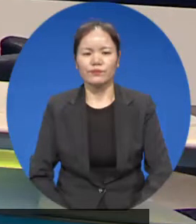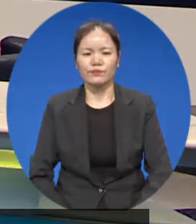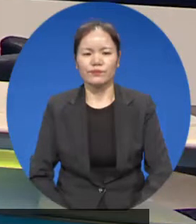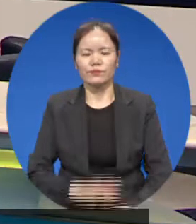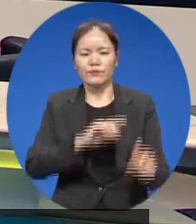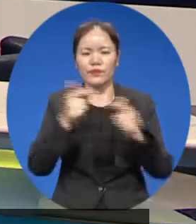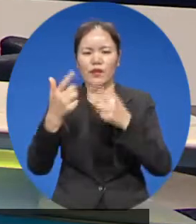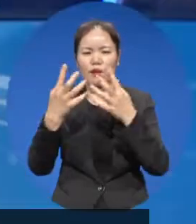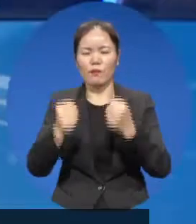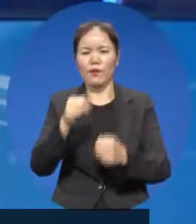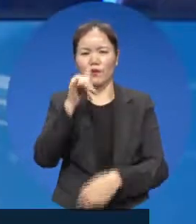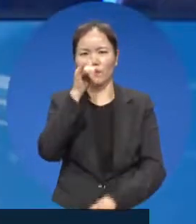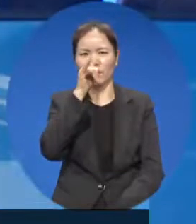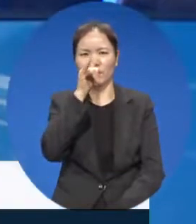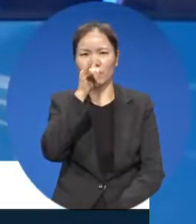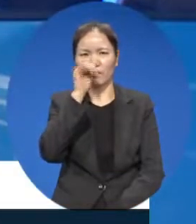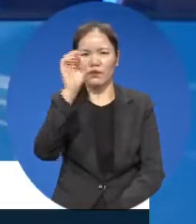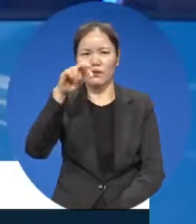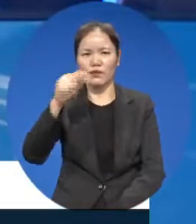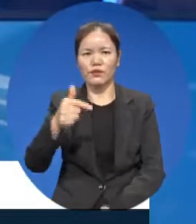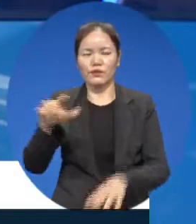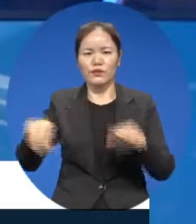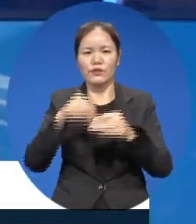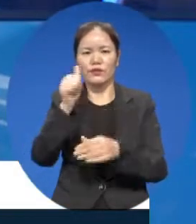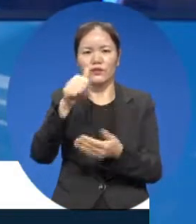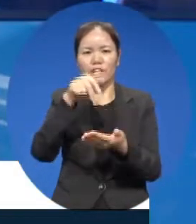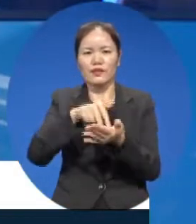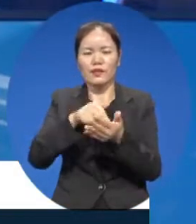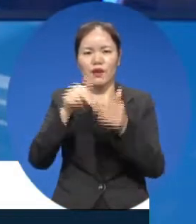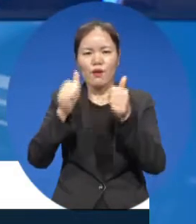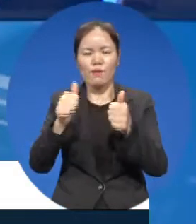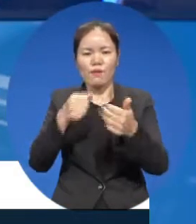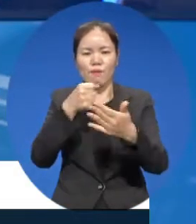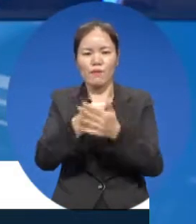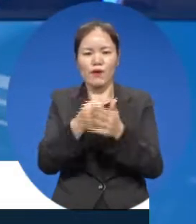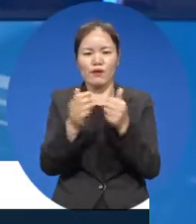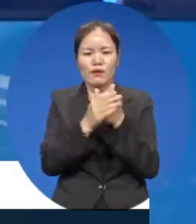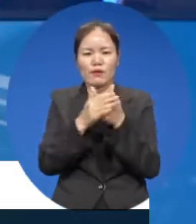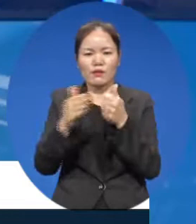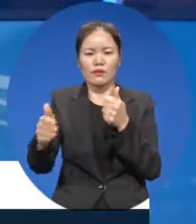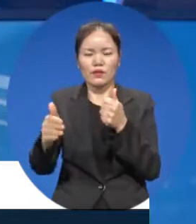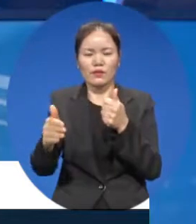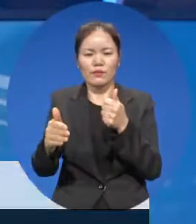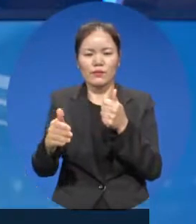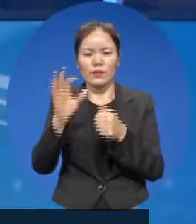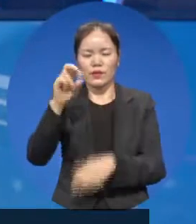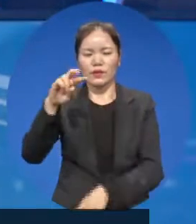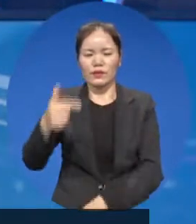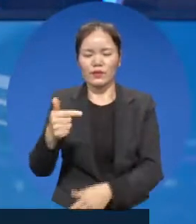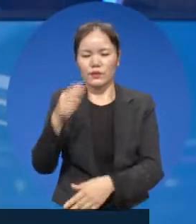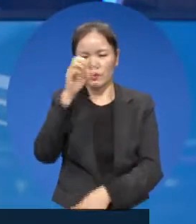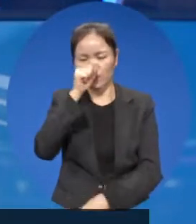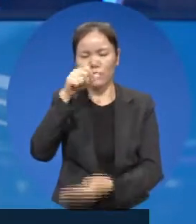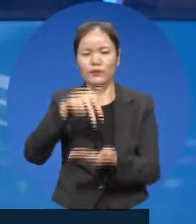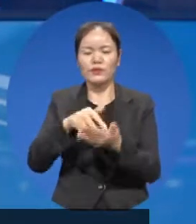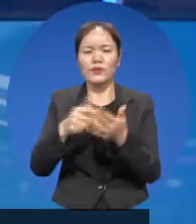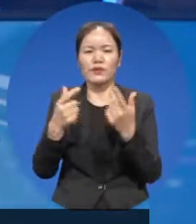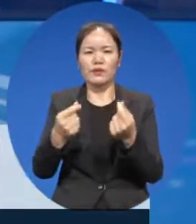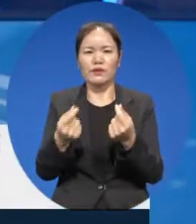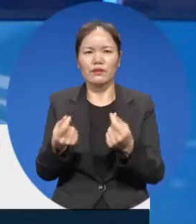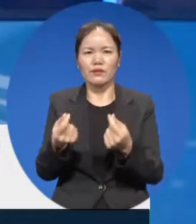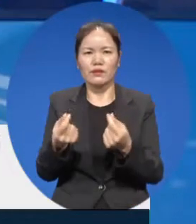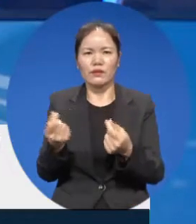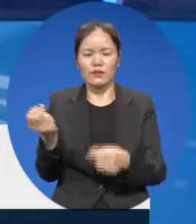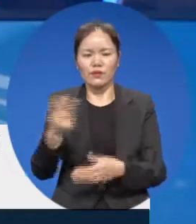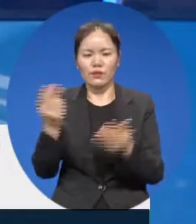여러가지 일들이 많이 있었고 돈 청자 입장에서는 법원의 판결이 나오면서 일정 부분 좀 유리한 위치에 서있는 건 분명히 보여요 본인한테 어